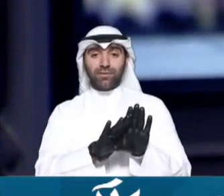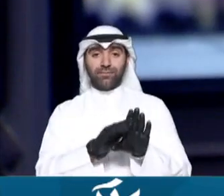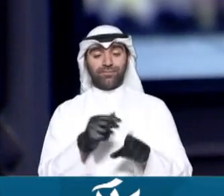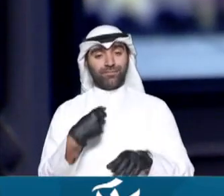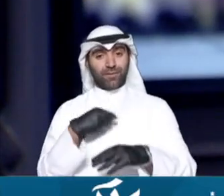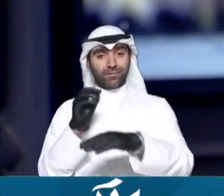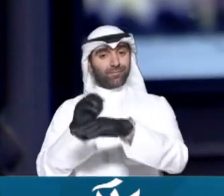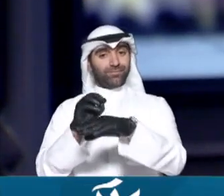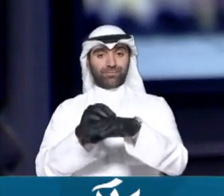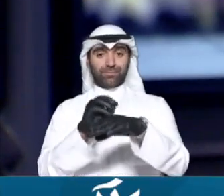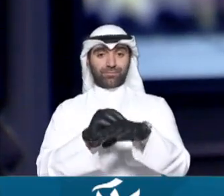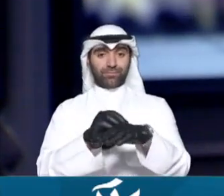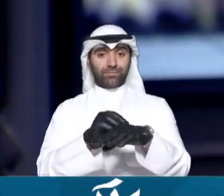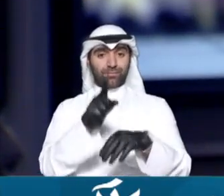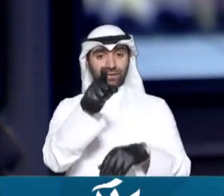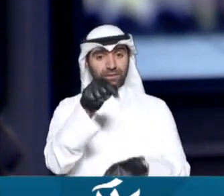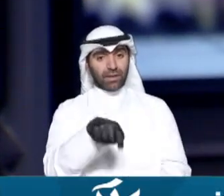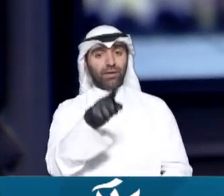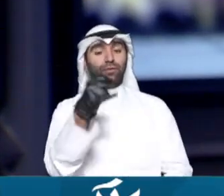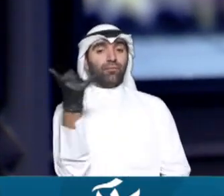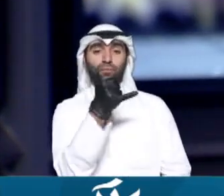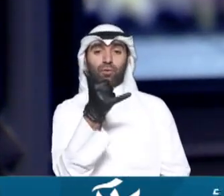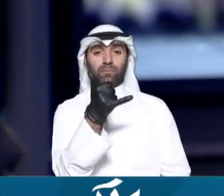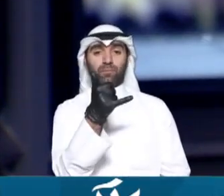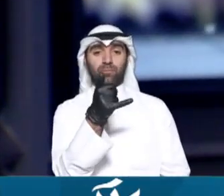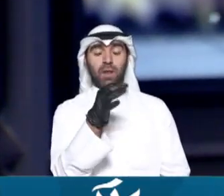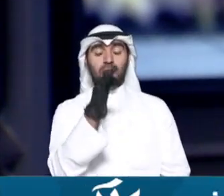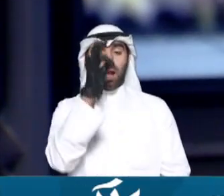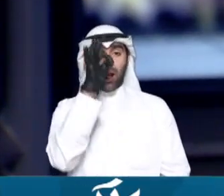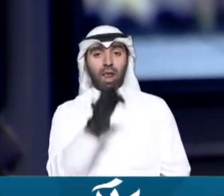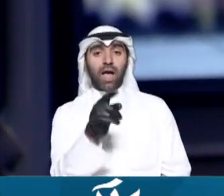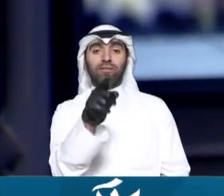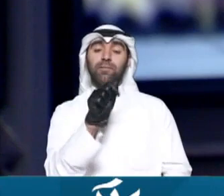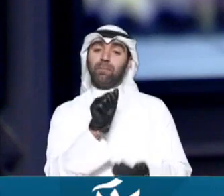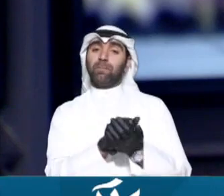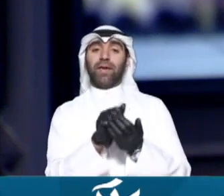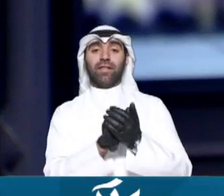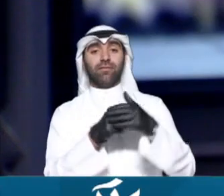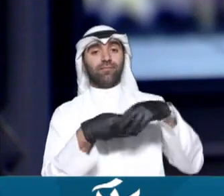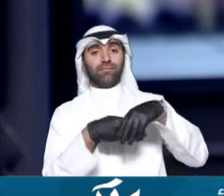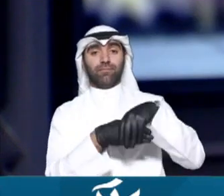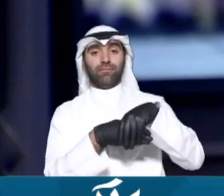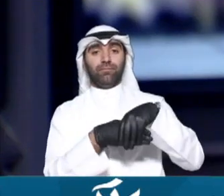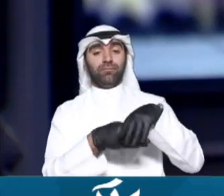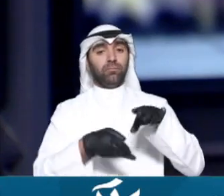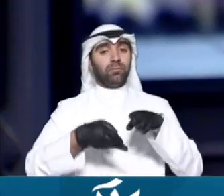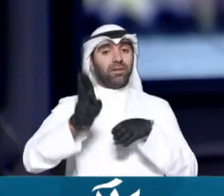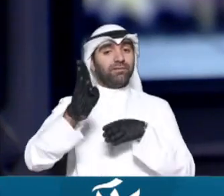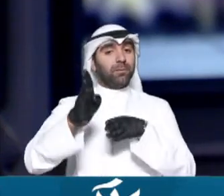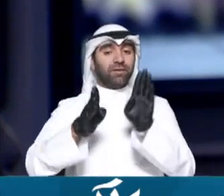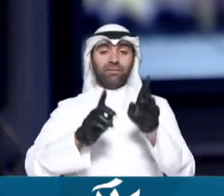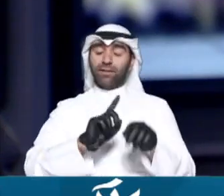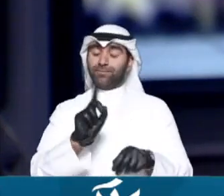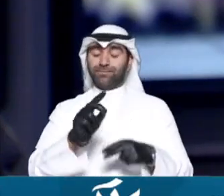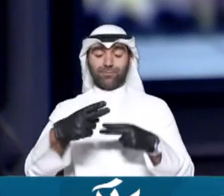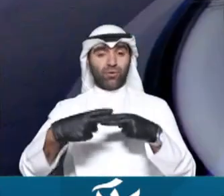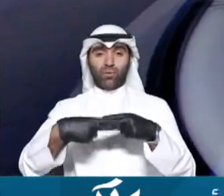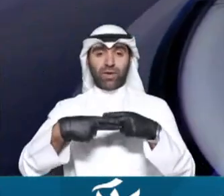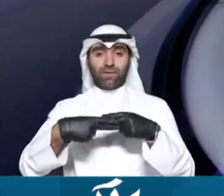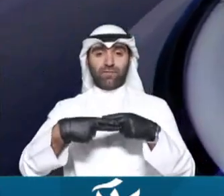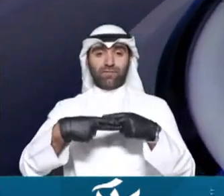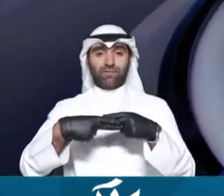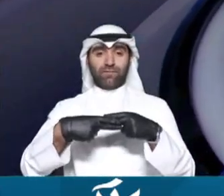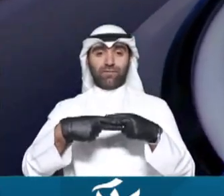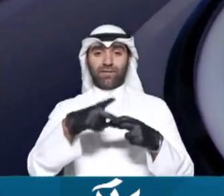اليهال أفضل مما أنك تنحجب عنهم ولا تقدر توصلهم وأنت فيك